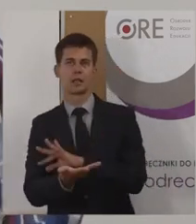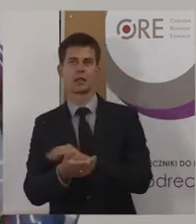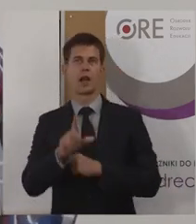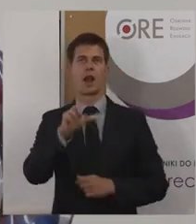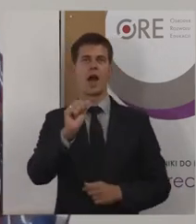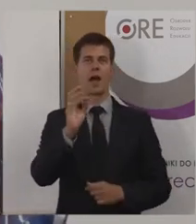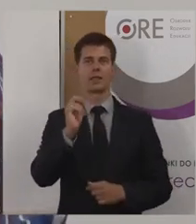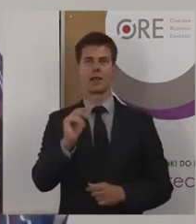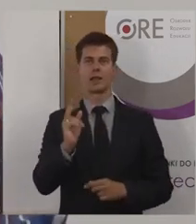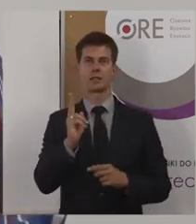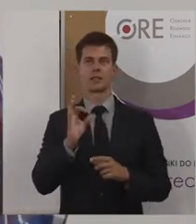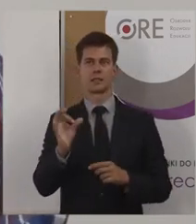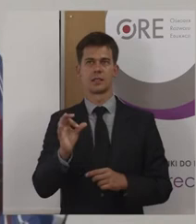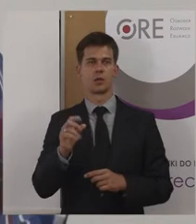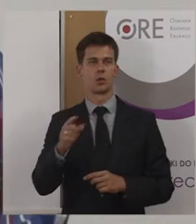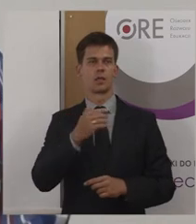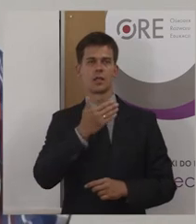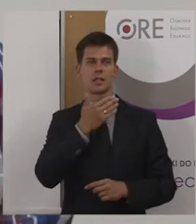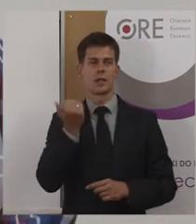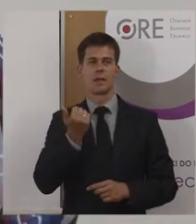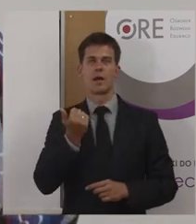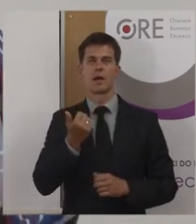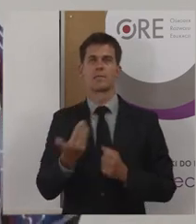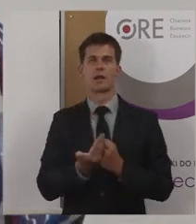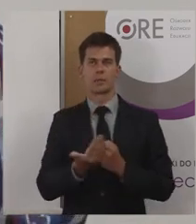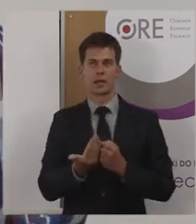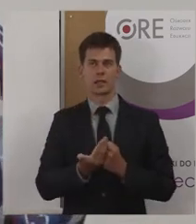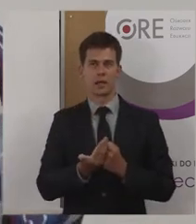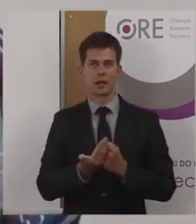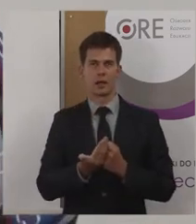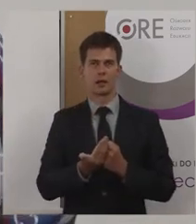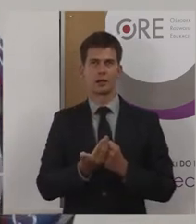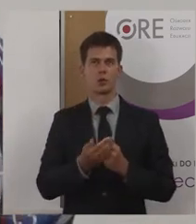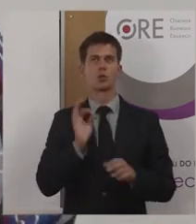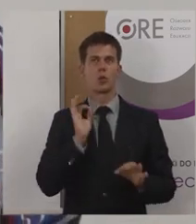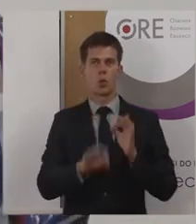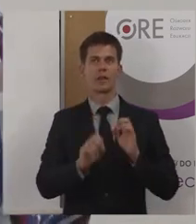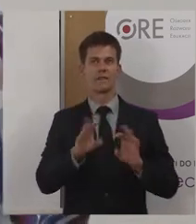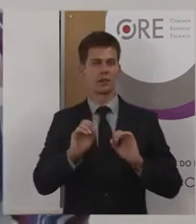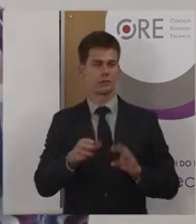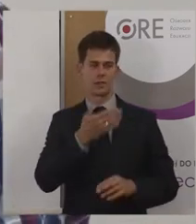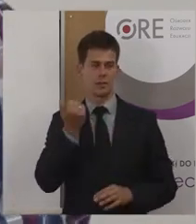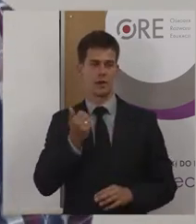LaTeX. Nie ma, czyli taka notacja matematyczna szerzej używana.